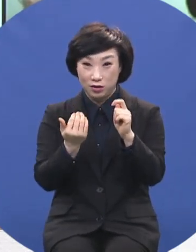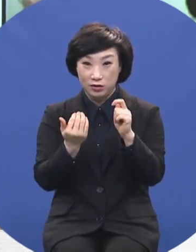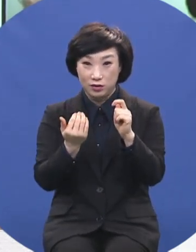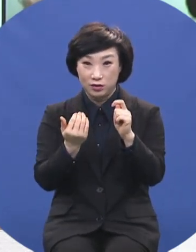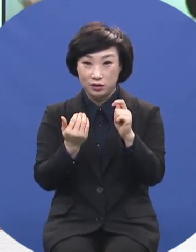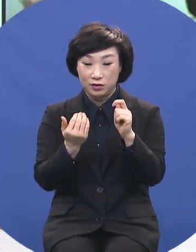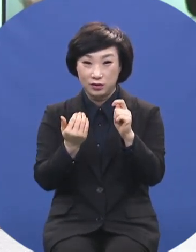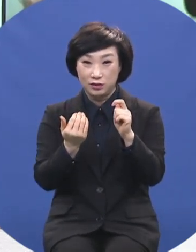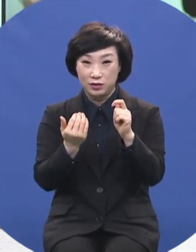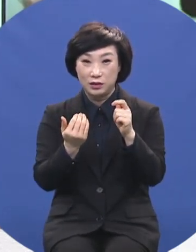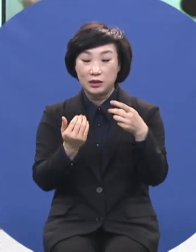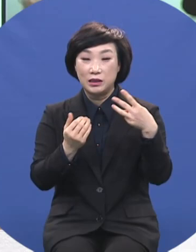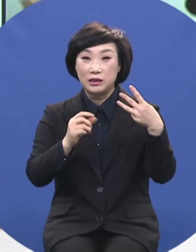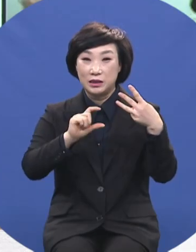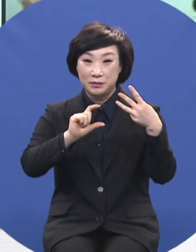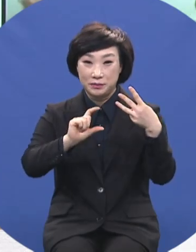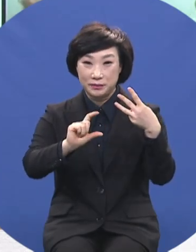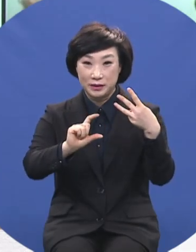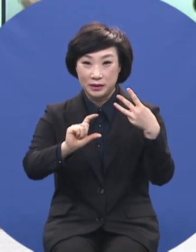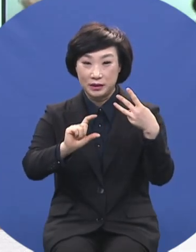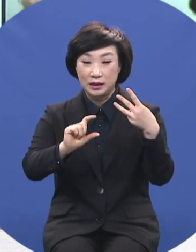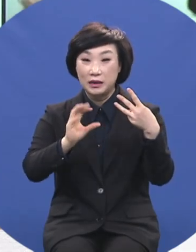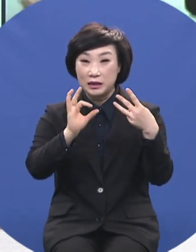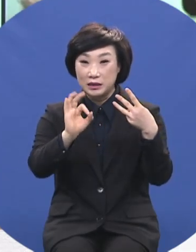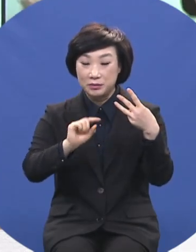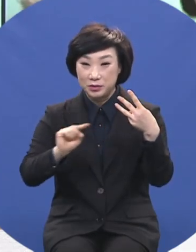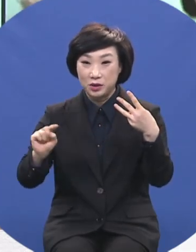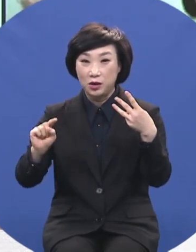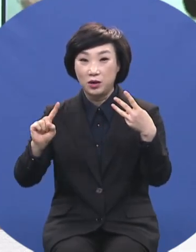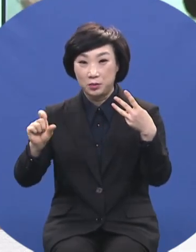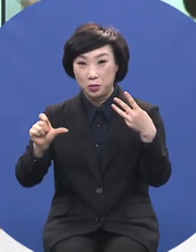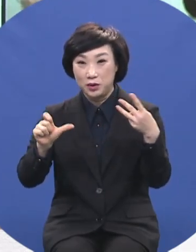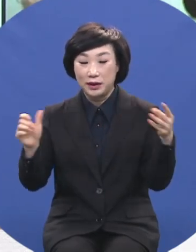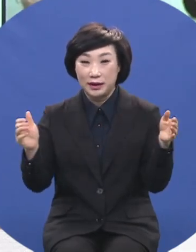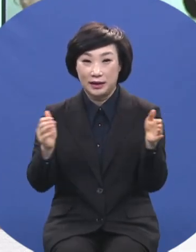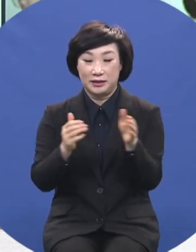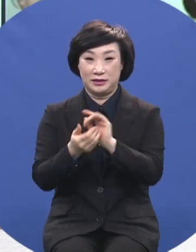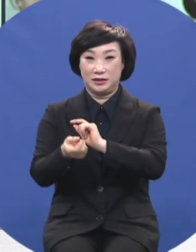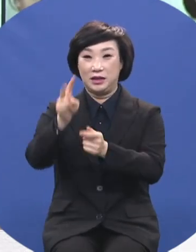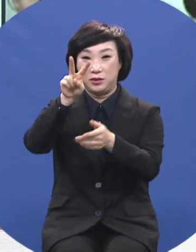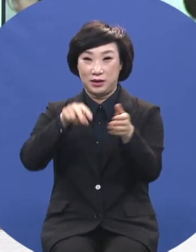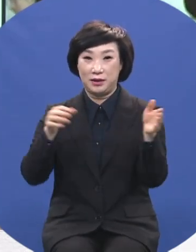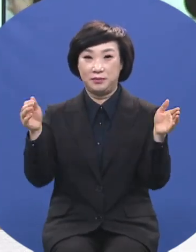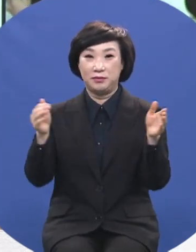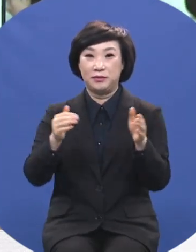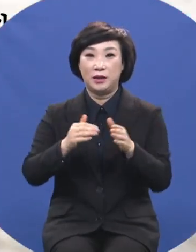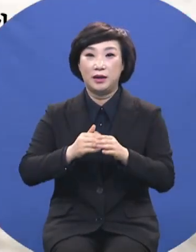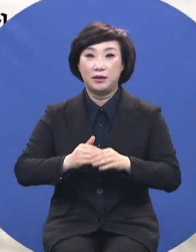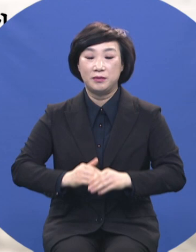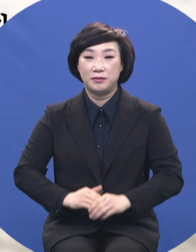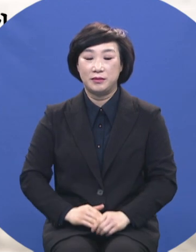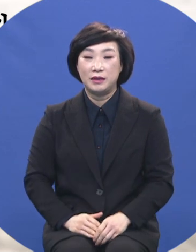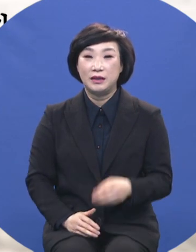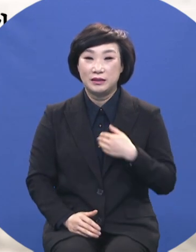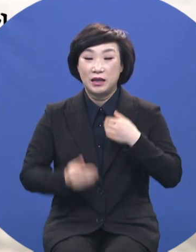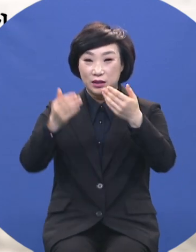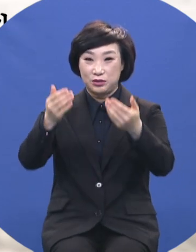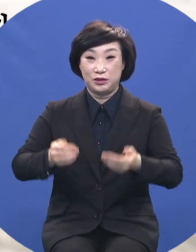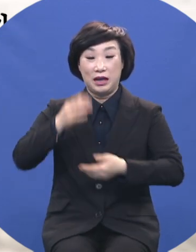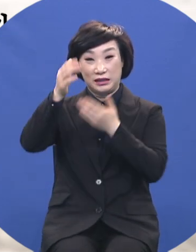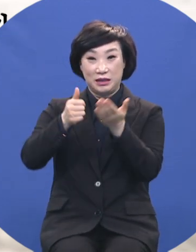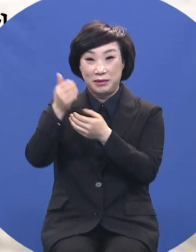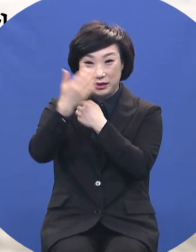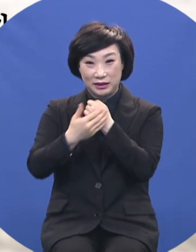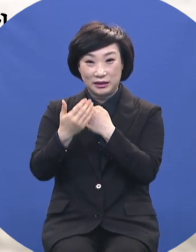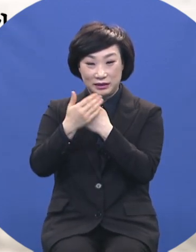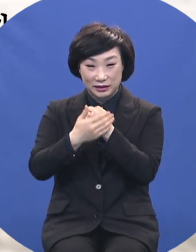고린도전서 3장 10절에서 15절까지를 대독합니다. 내게 주신 하나님의